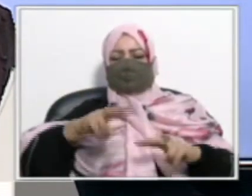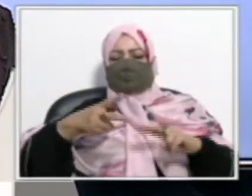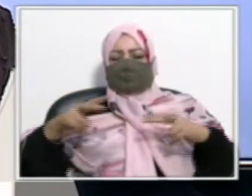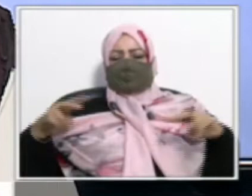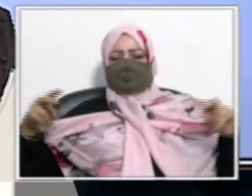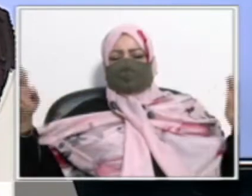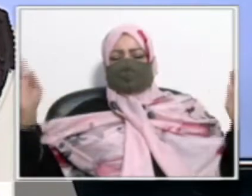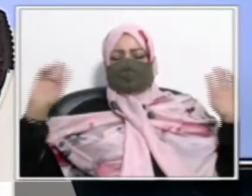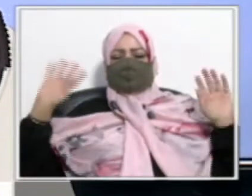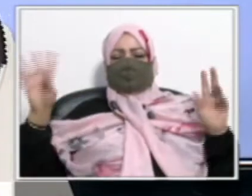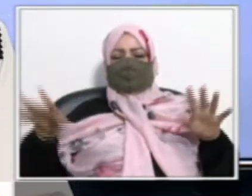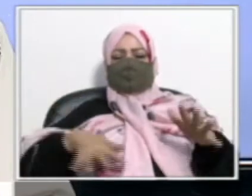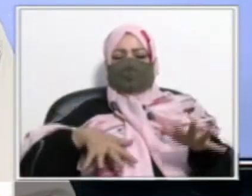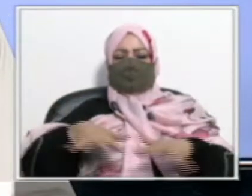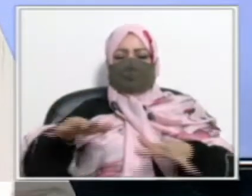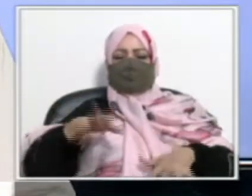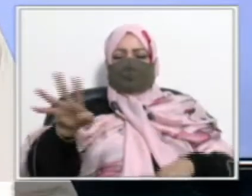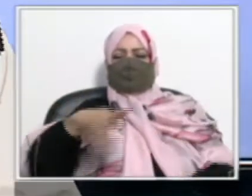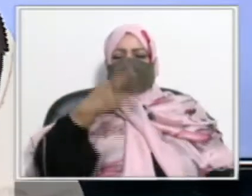نعم.